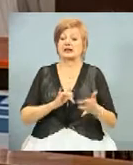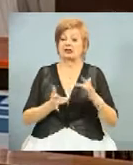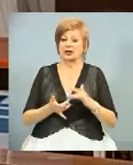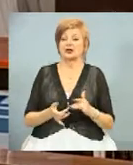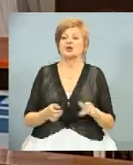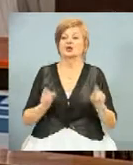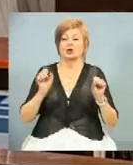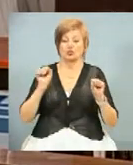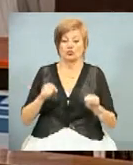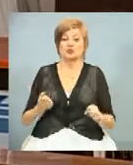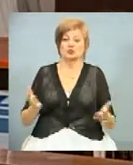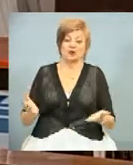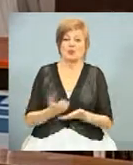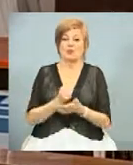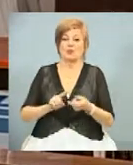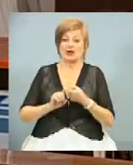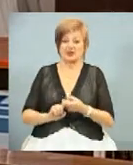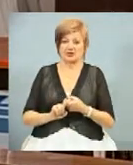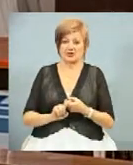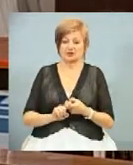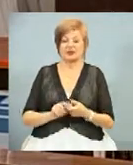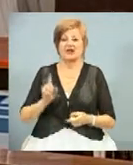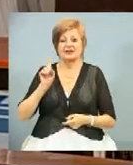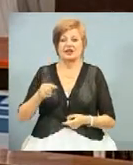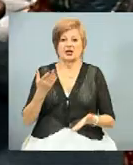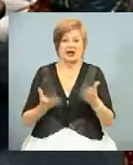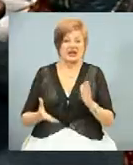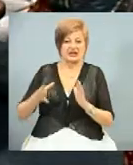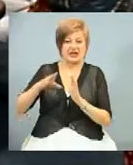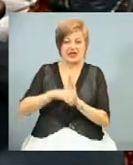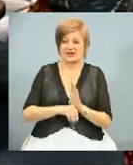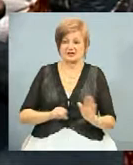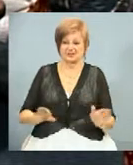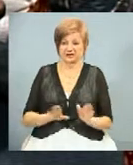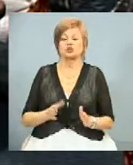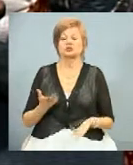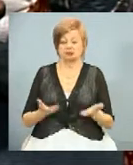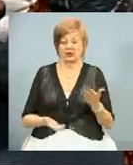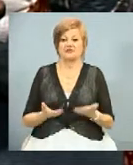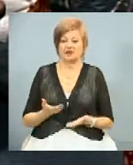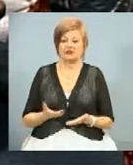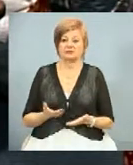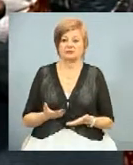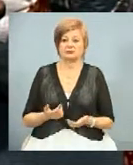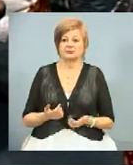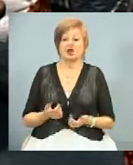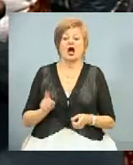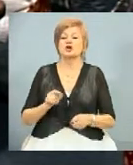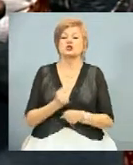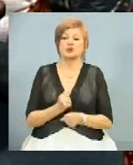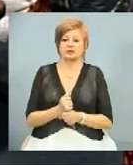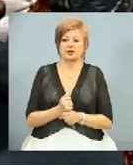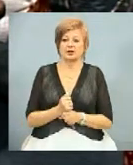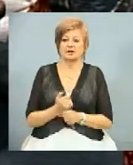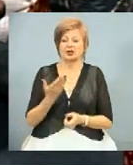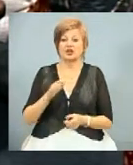також ж можна спіймати вірус, якщо ти нічого навіть не завантажуєш. Напевно, так. І що тоді робити, якщо